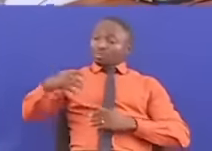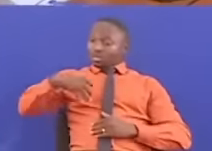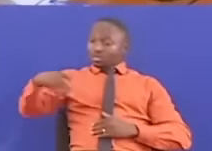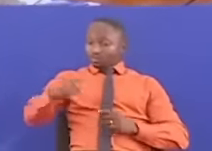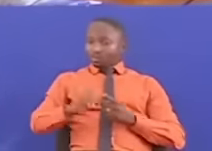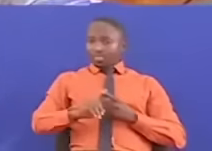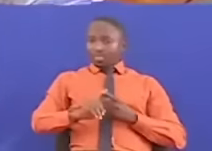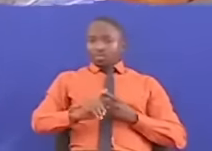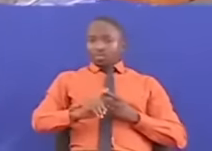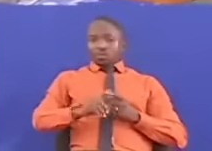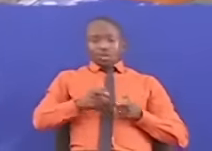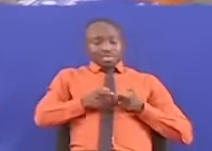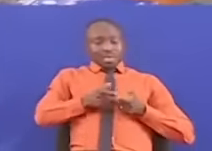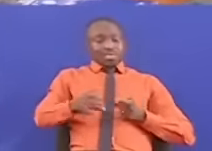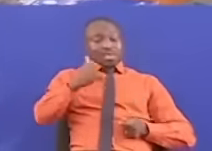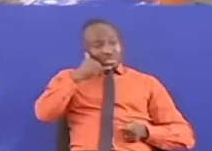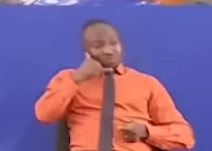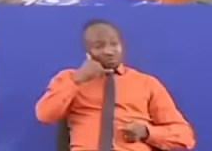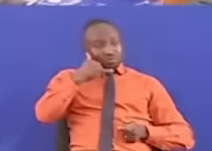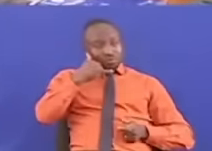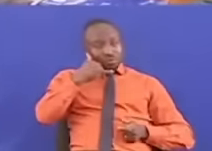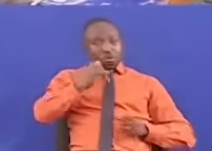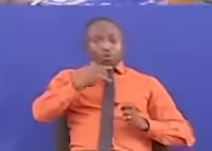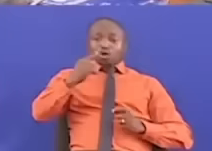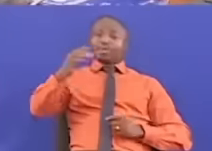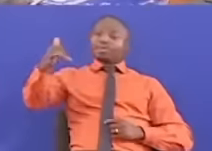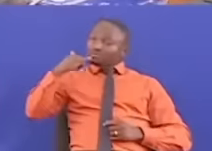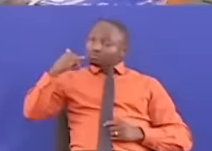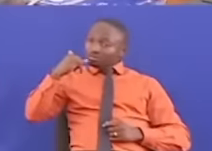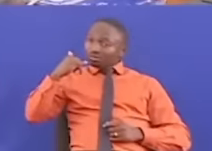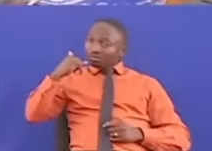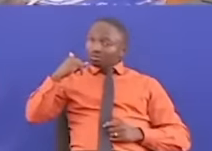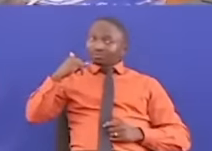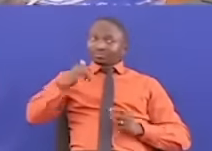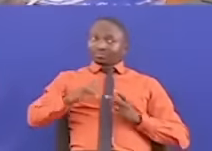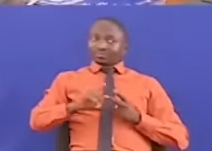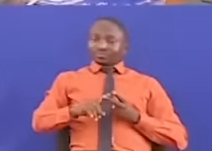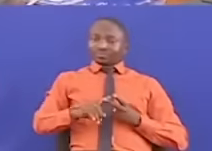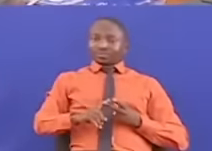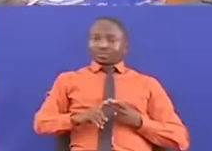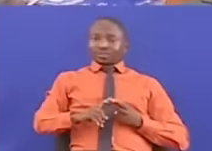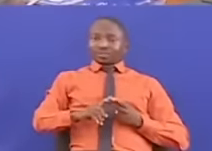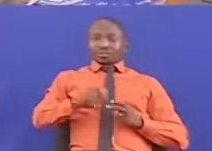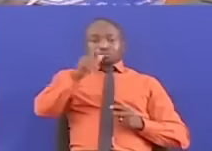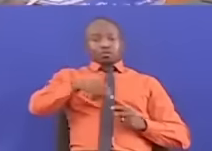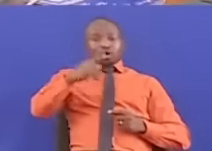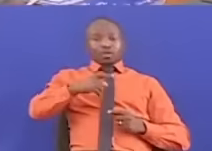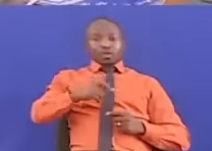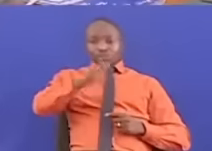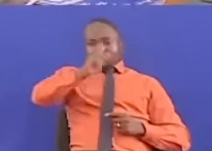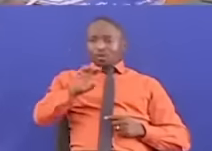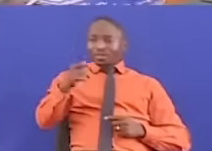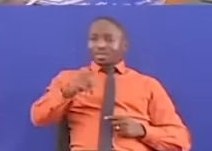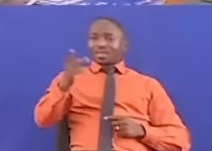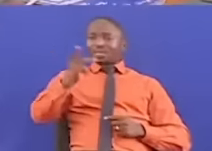hii na simu wanaa na simu hawaj kile ambach anaki meshi wa itala